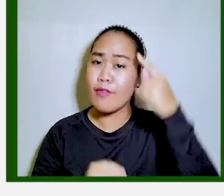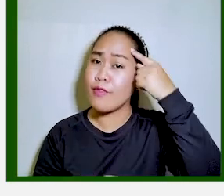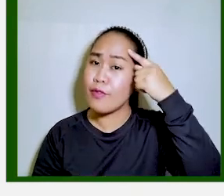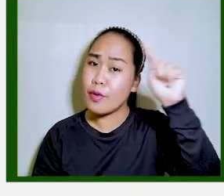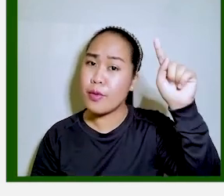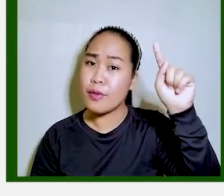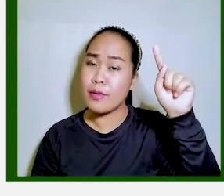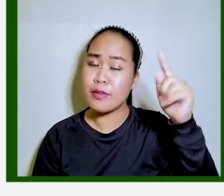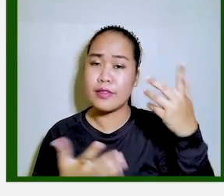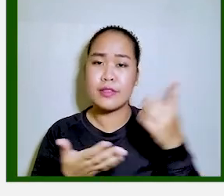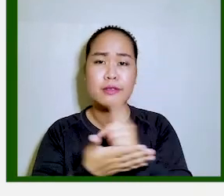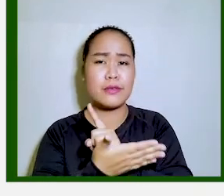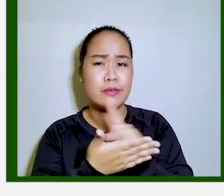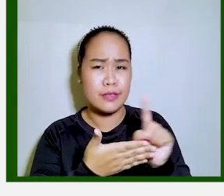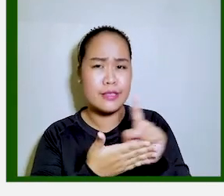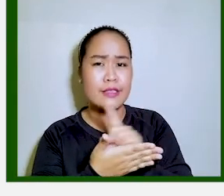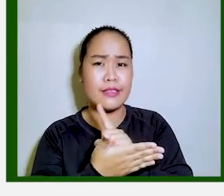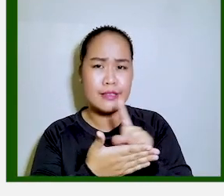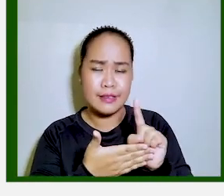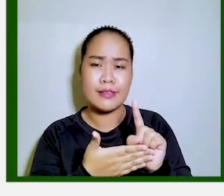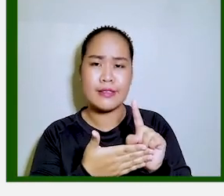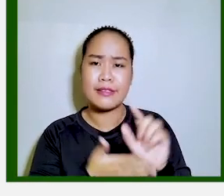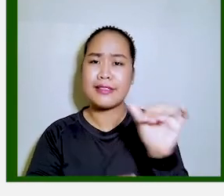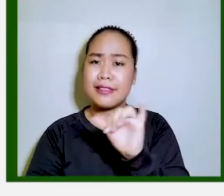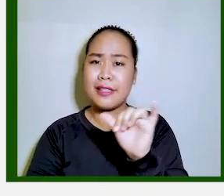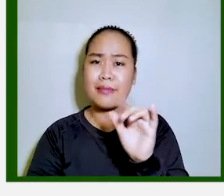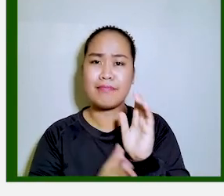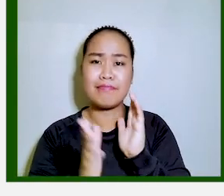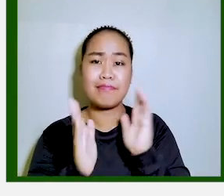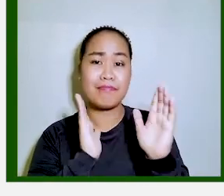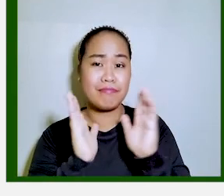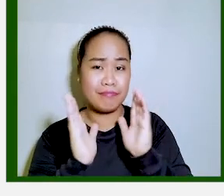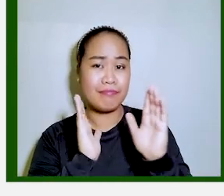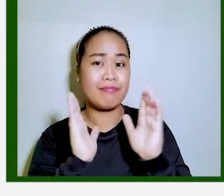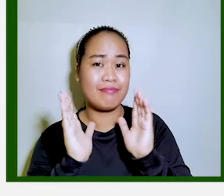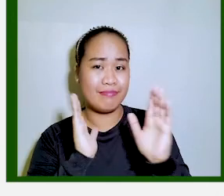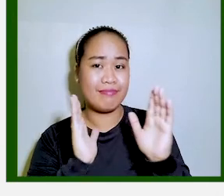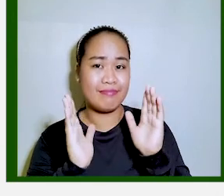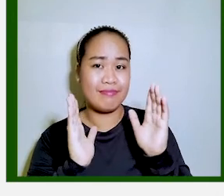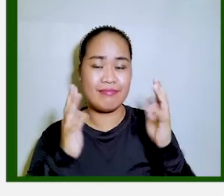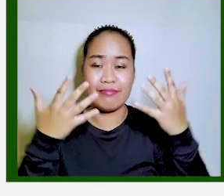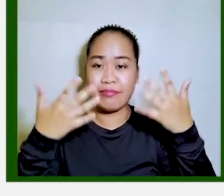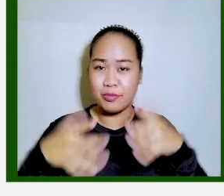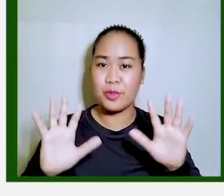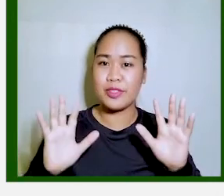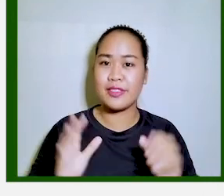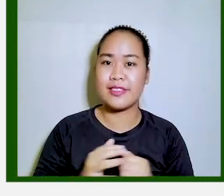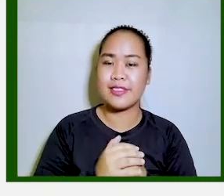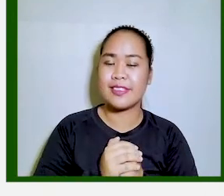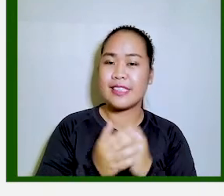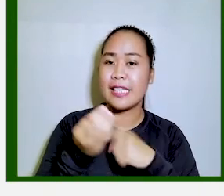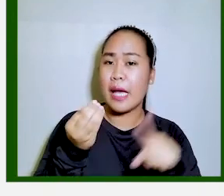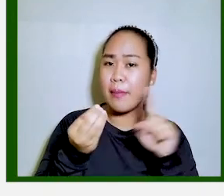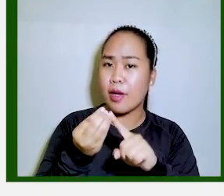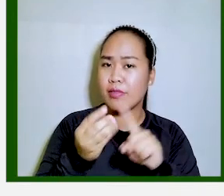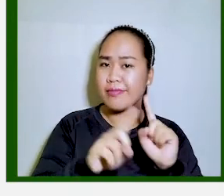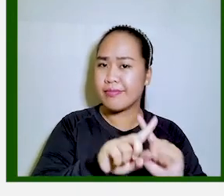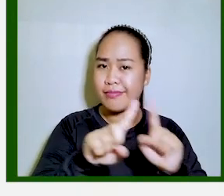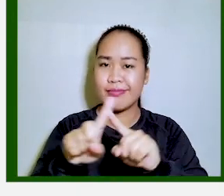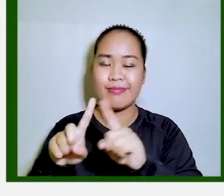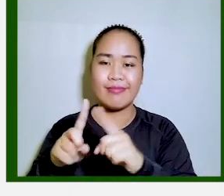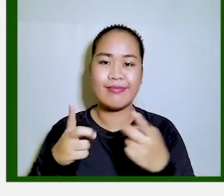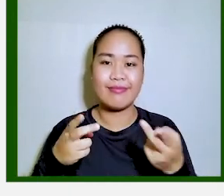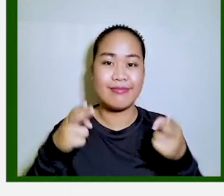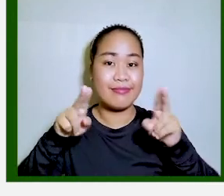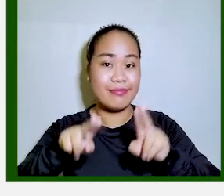parang weekly ay parang nakakausap ko kayo, 'di ba? Na-address ko kayo patungkol sa mga